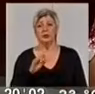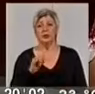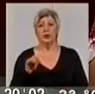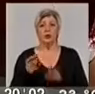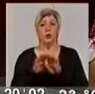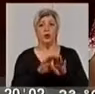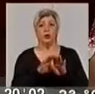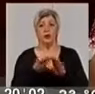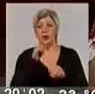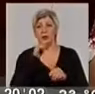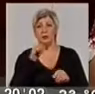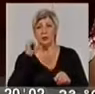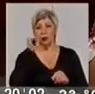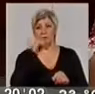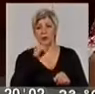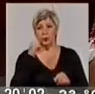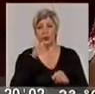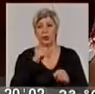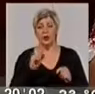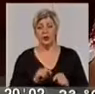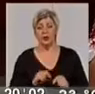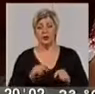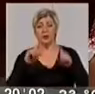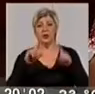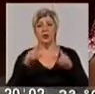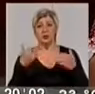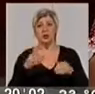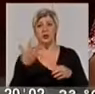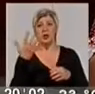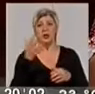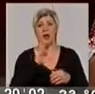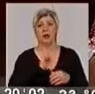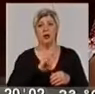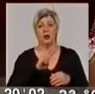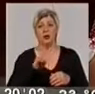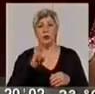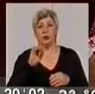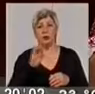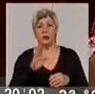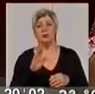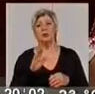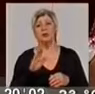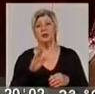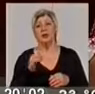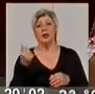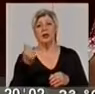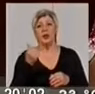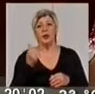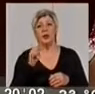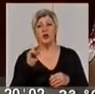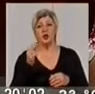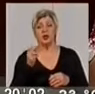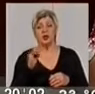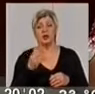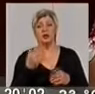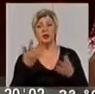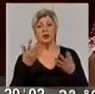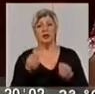з минулим роком вона збільшилася вже на 5 мільйонів. Але на 1 червня, День захисту дітей, ми